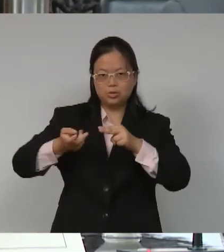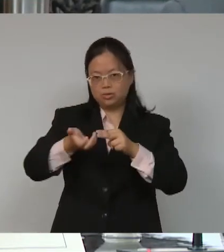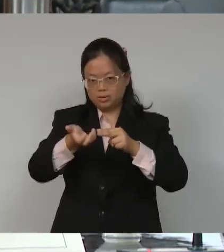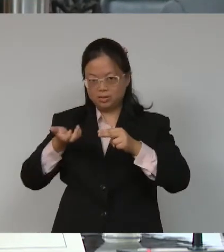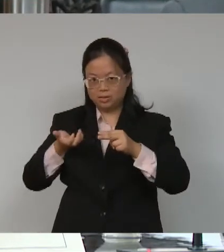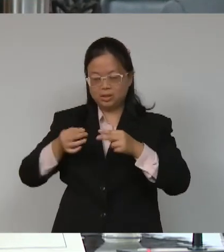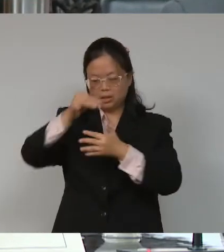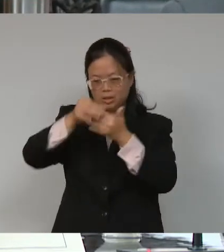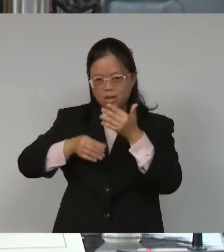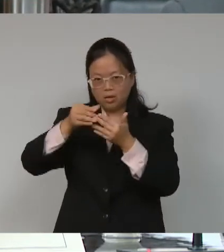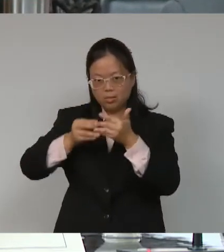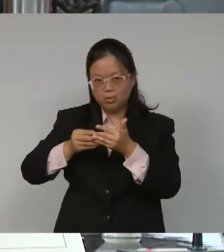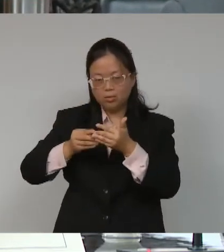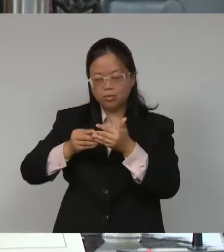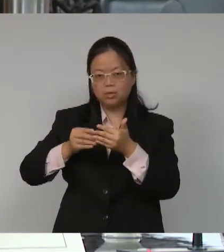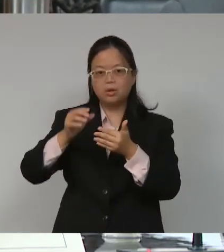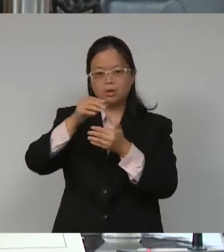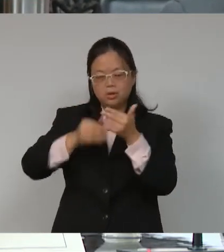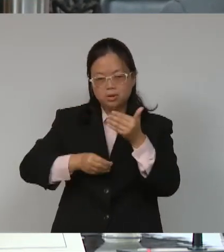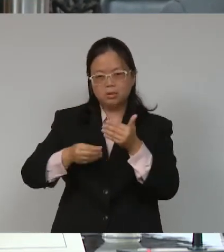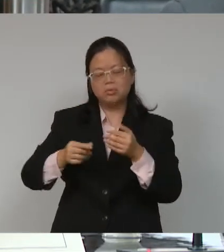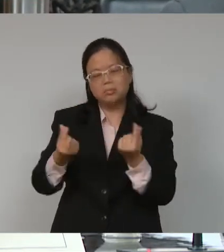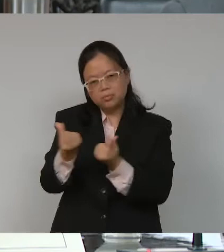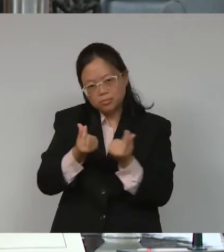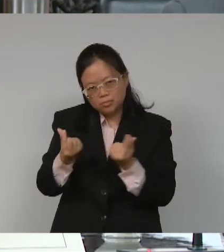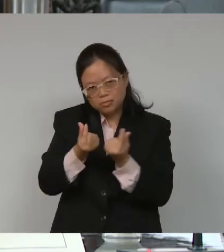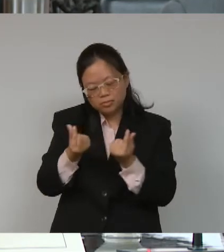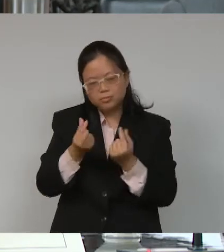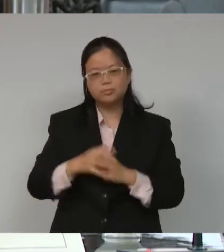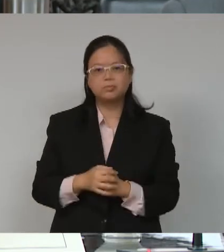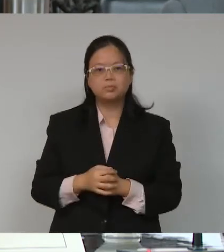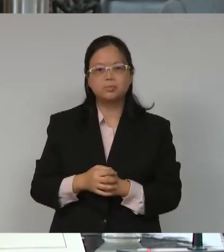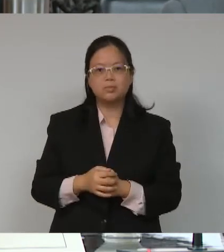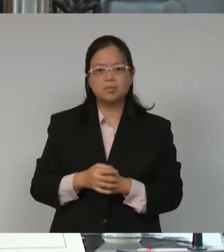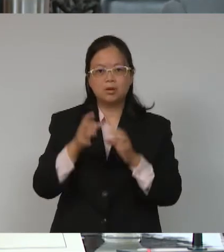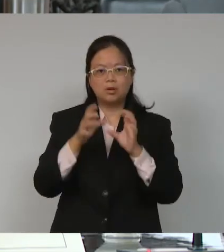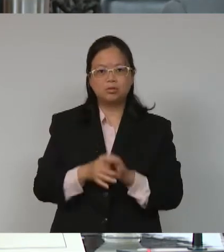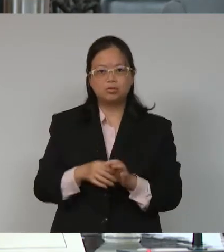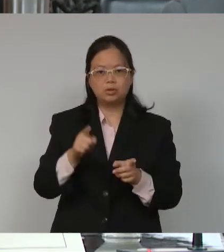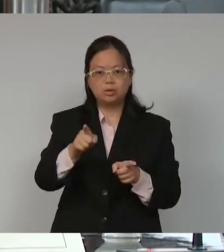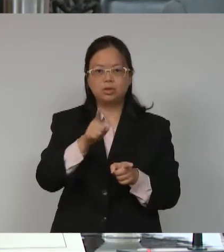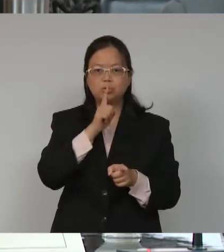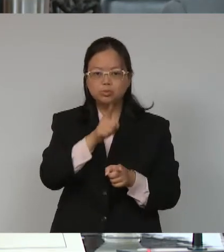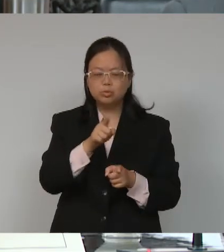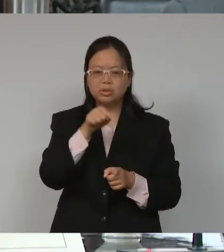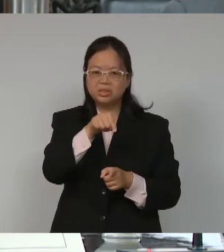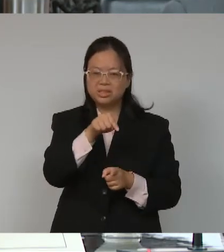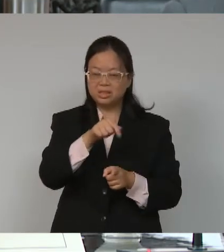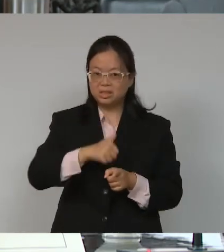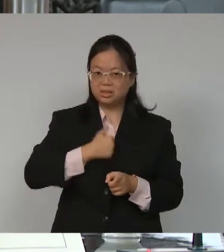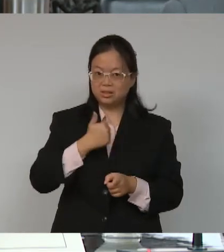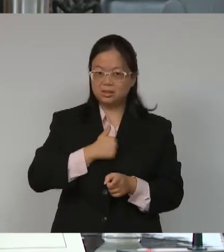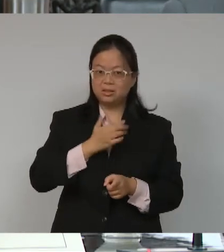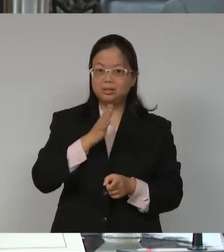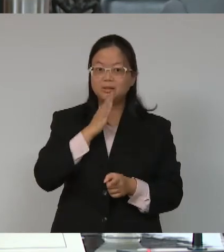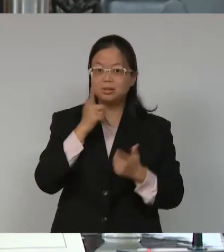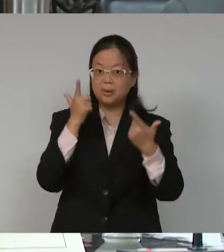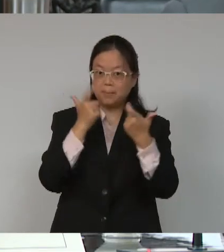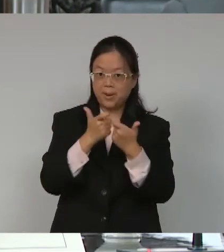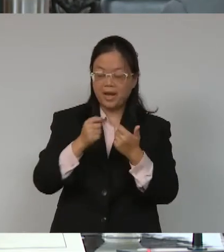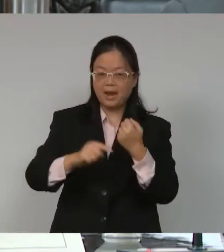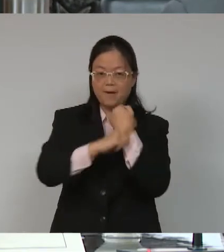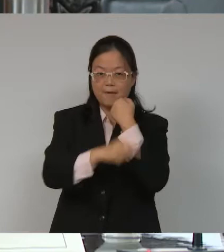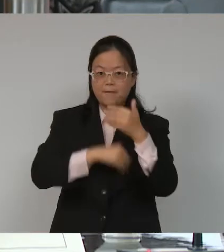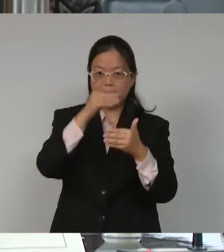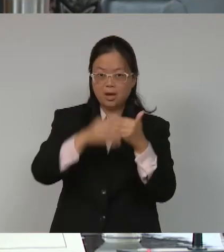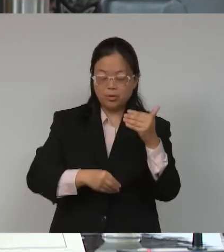条文的内容呢。其实是雷同的，所以因为是雷同，所以你要讲说它不一定是这个法律的这